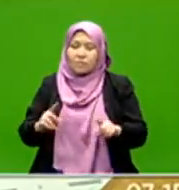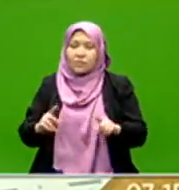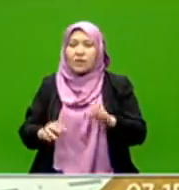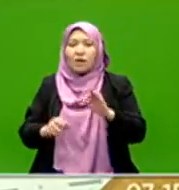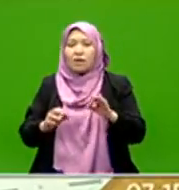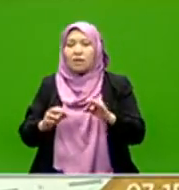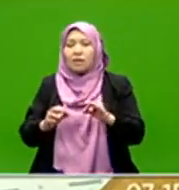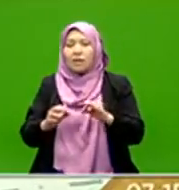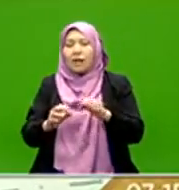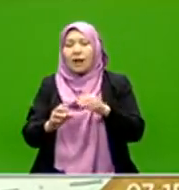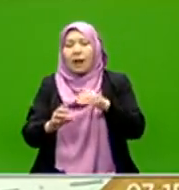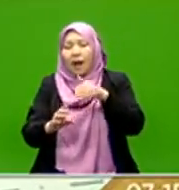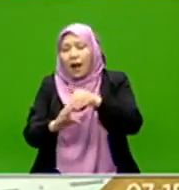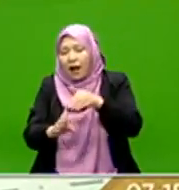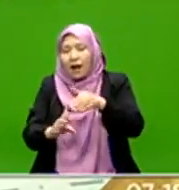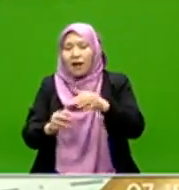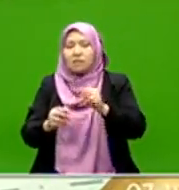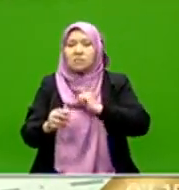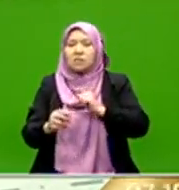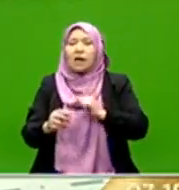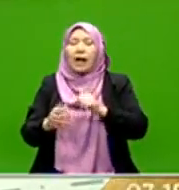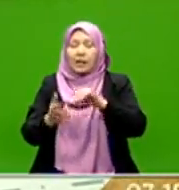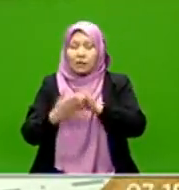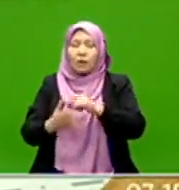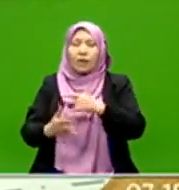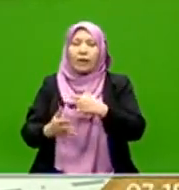sikit ai. Ingat aku tak kuat dia, kan?